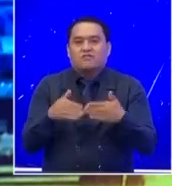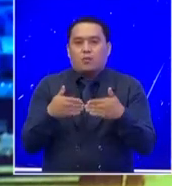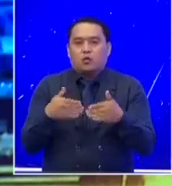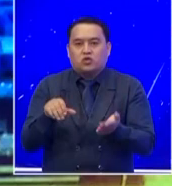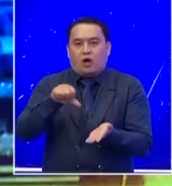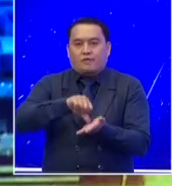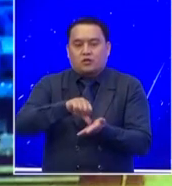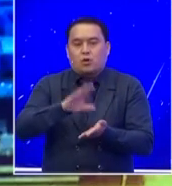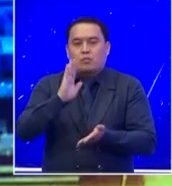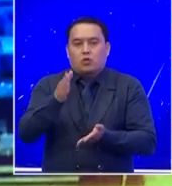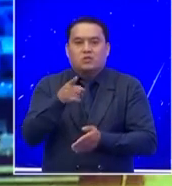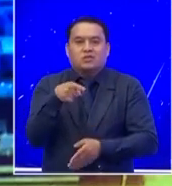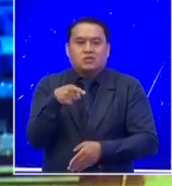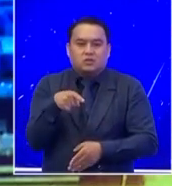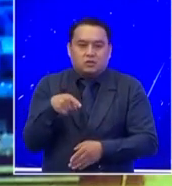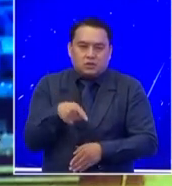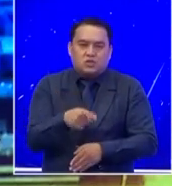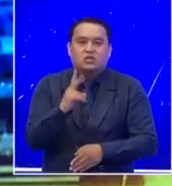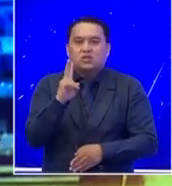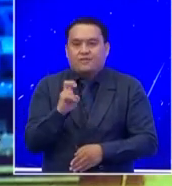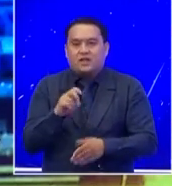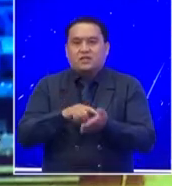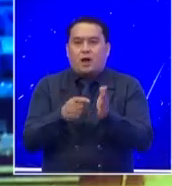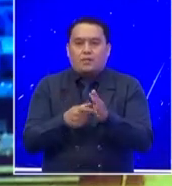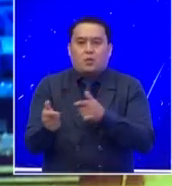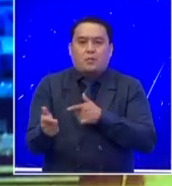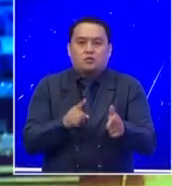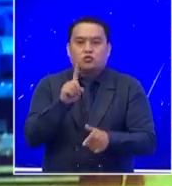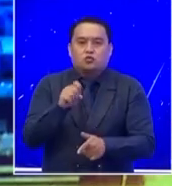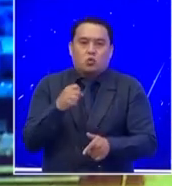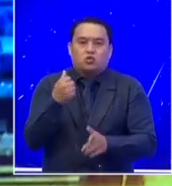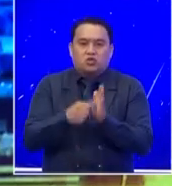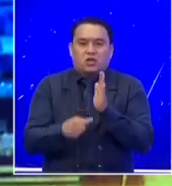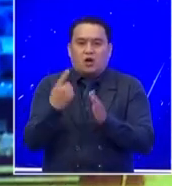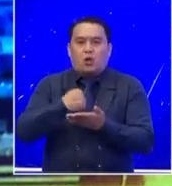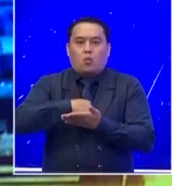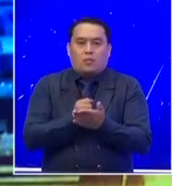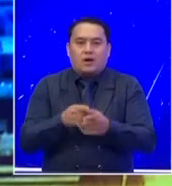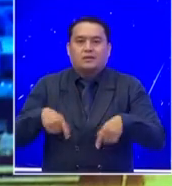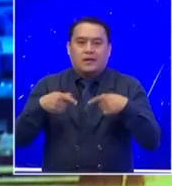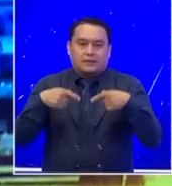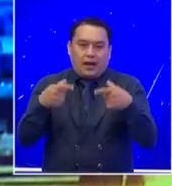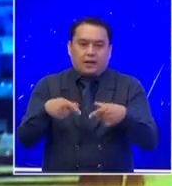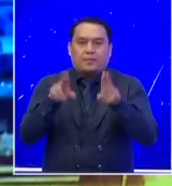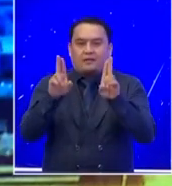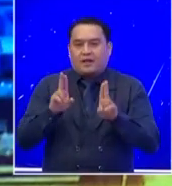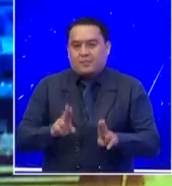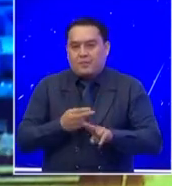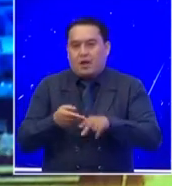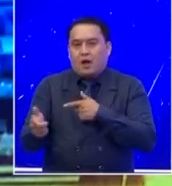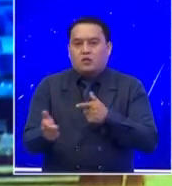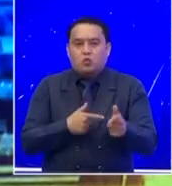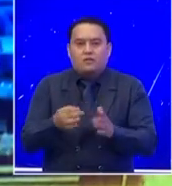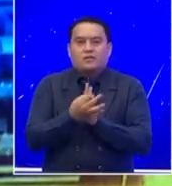выпускников. Подготовлено 1200 аудиторий, 161 пункт проведения. Утверждена пошаговая инструкция. О готовности